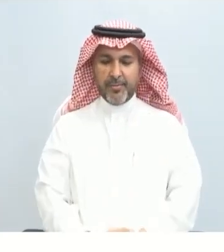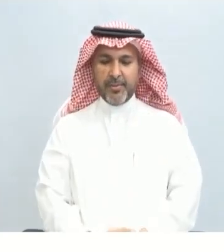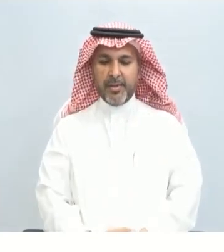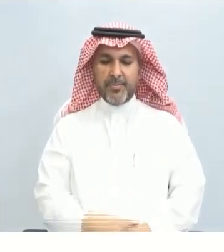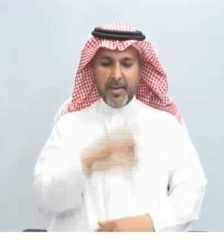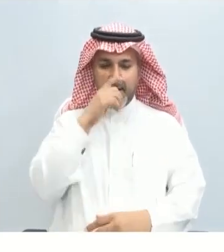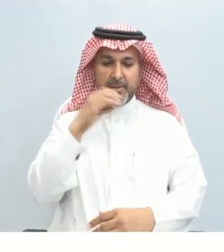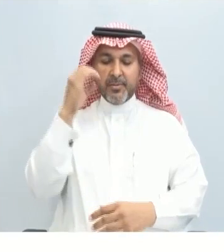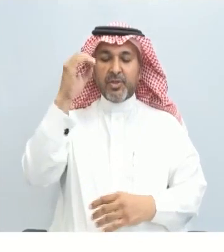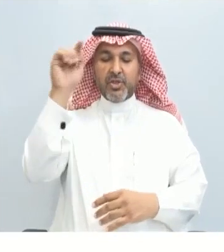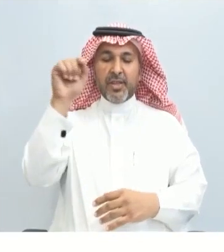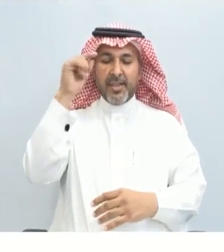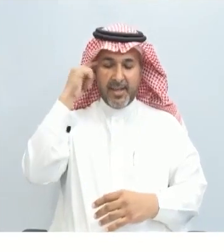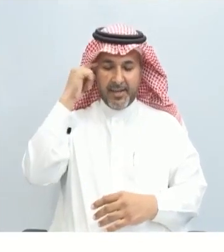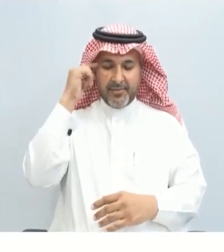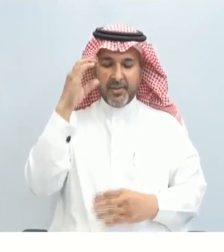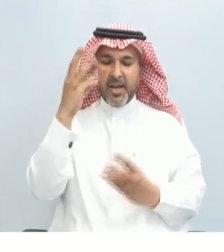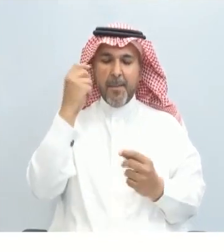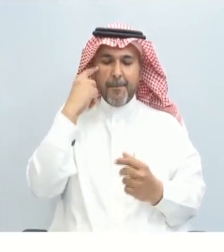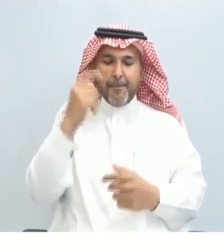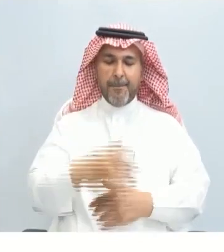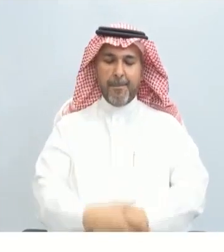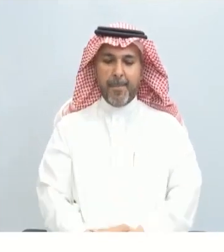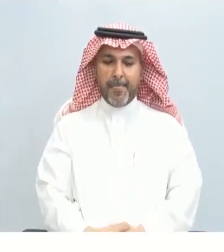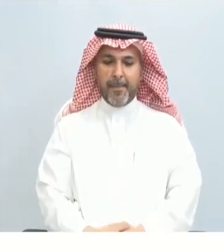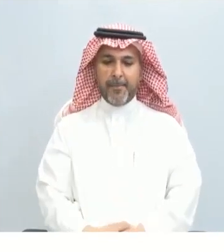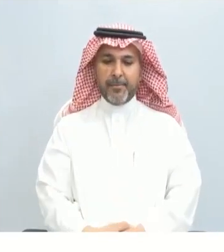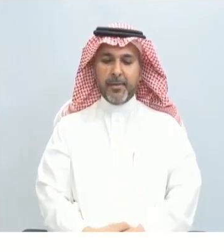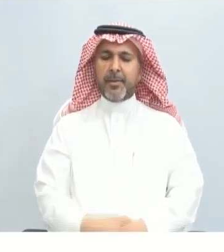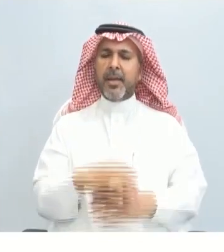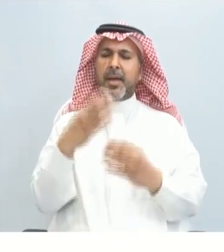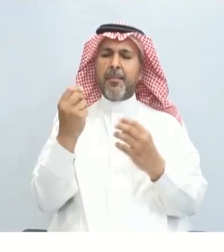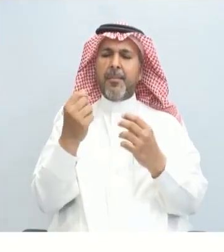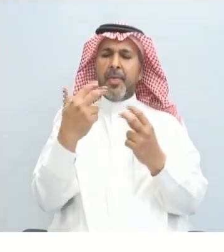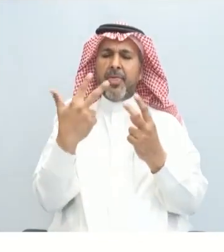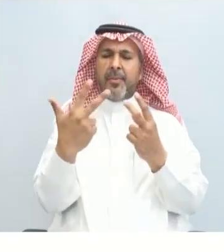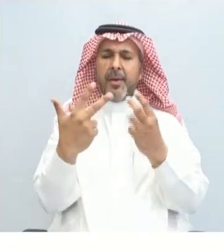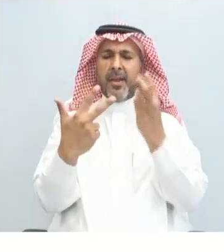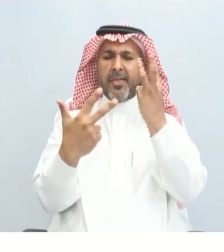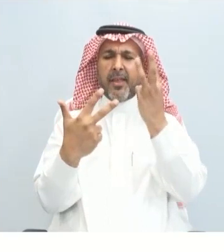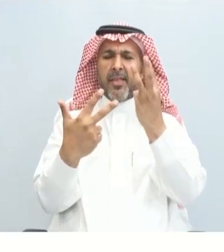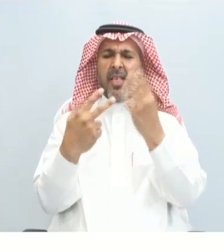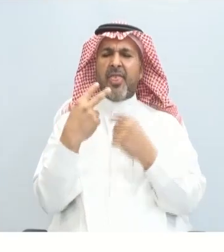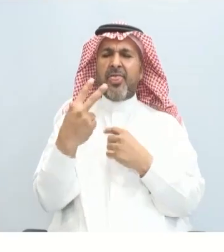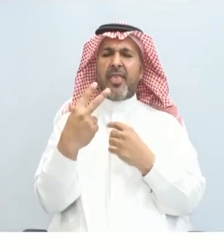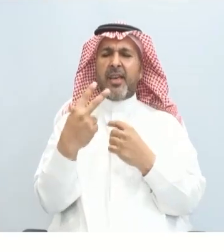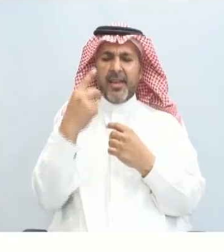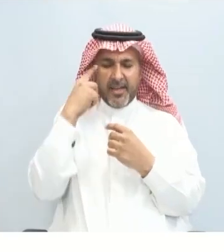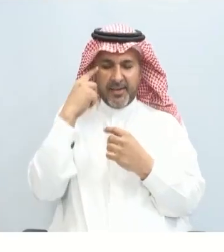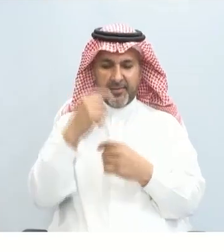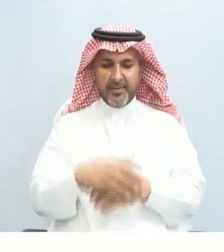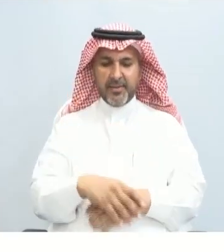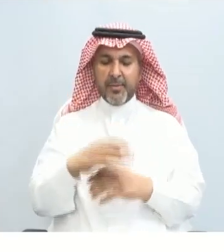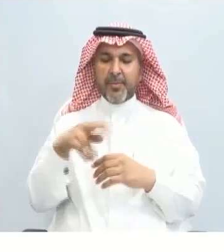التكعيبي للثانيه وبرفع الى اس كم ا الجذر التكعيبي للثانيه كم 2 اس ا